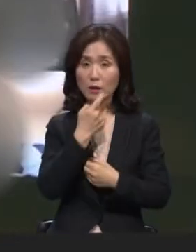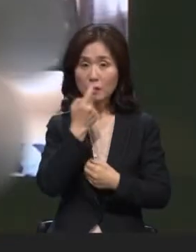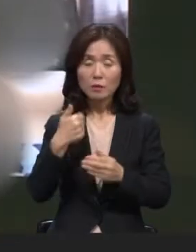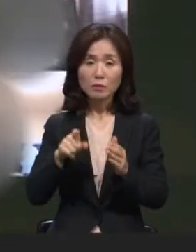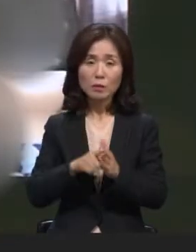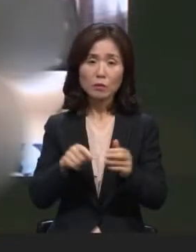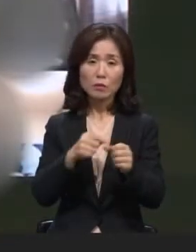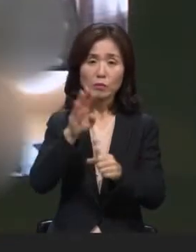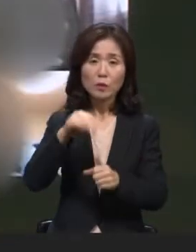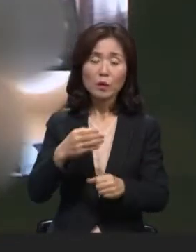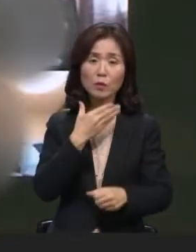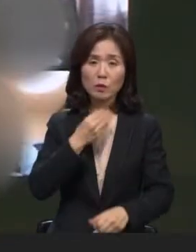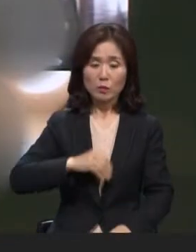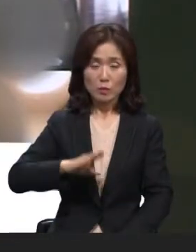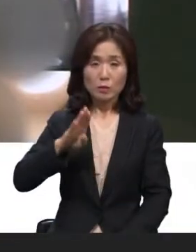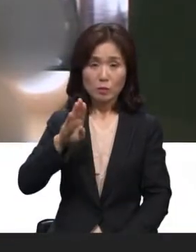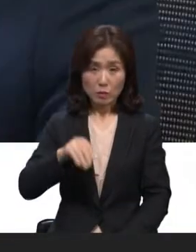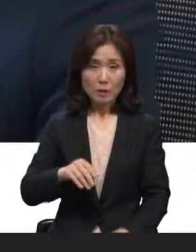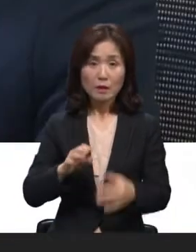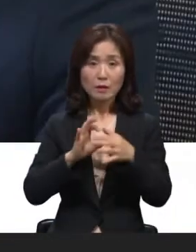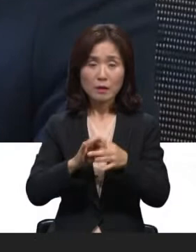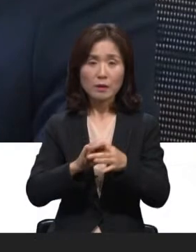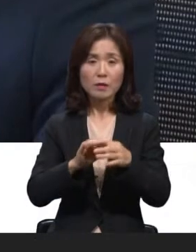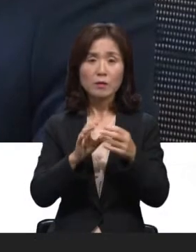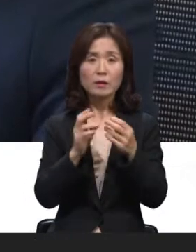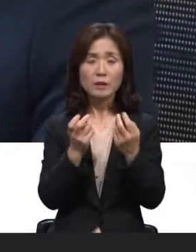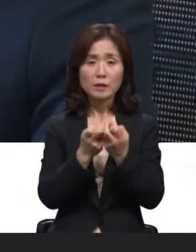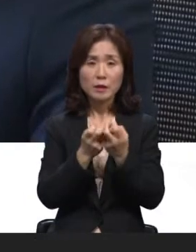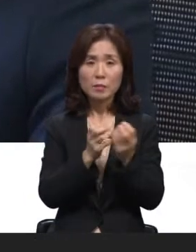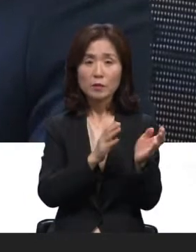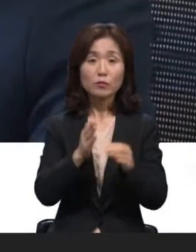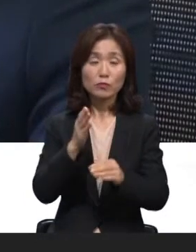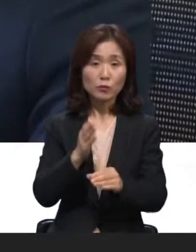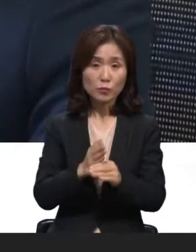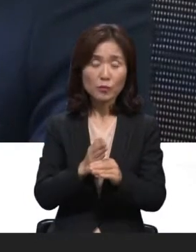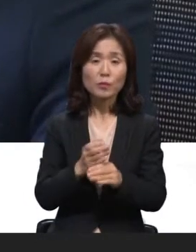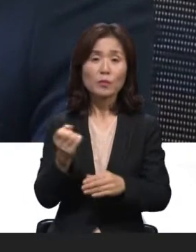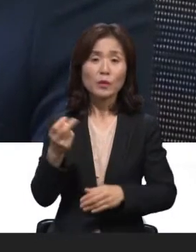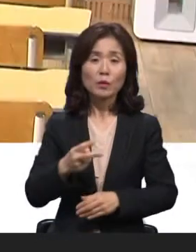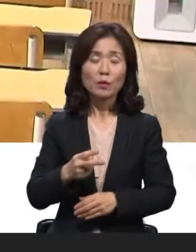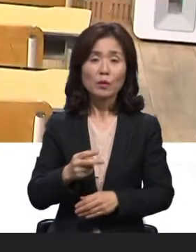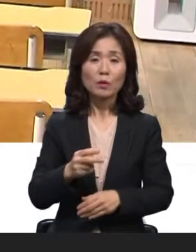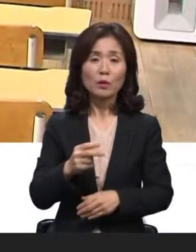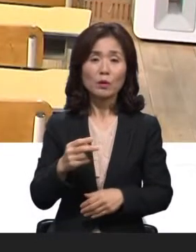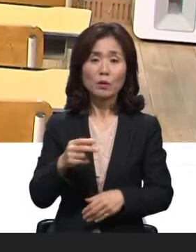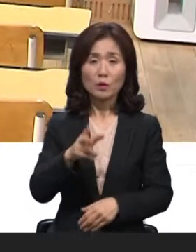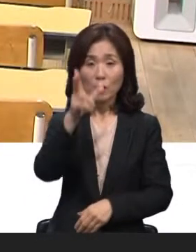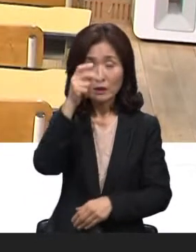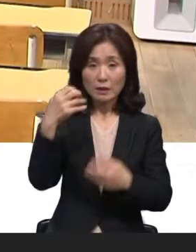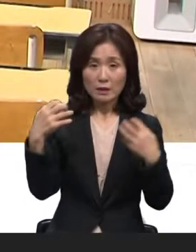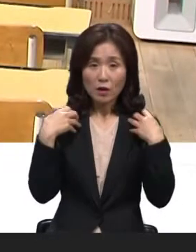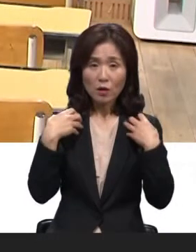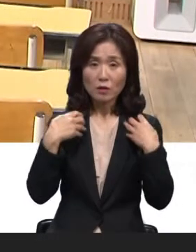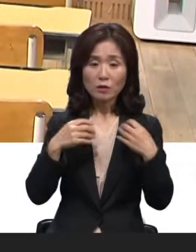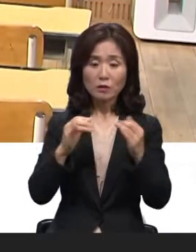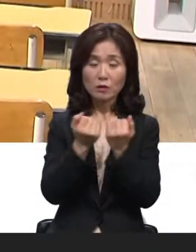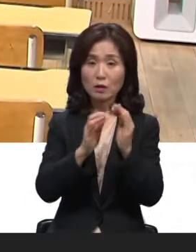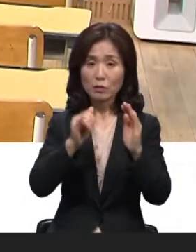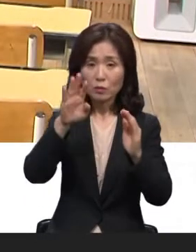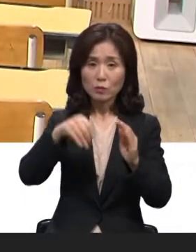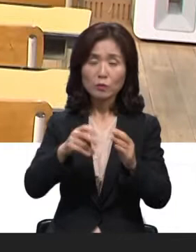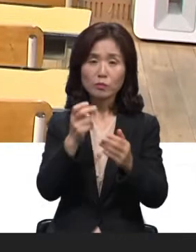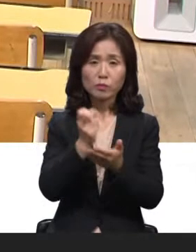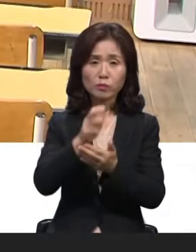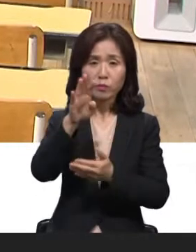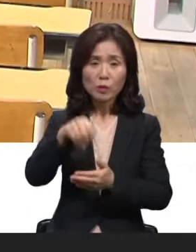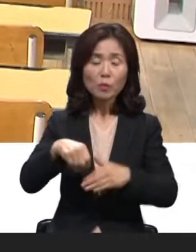교육부, 보건복지부와 함께 관련한 대책들을 마련하고 있습니다. 네. 더불어서 경찰청, 여가부, 법무부 등 학대와 관련돼